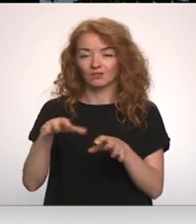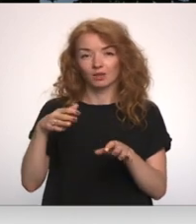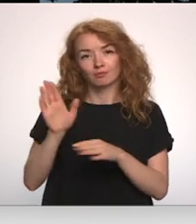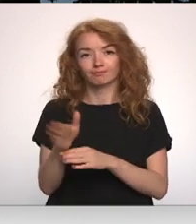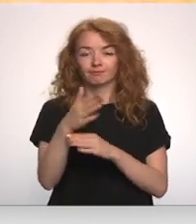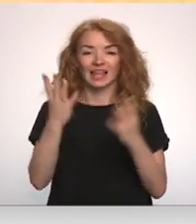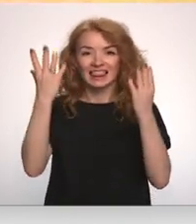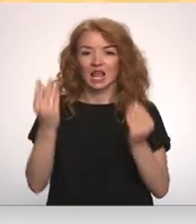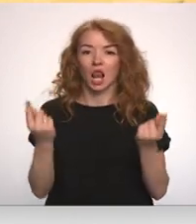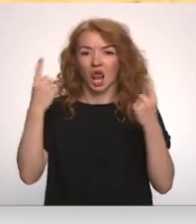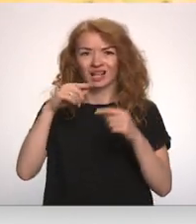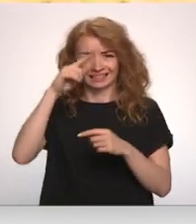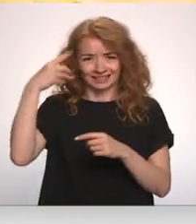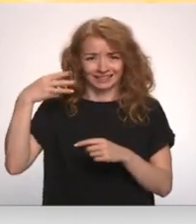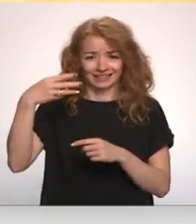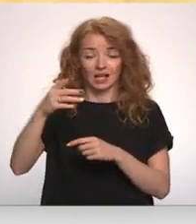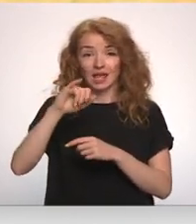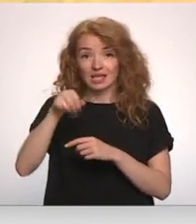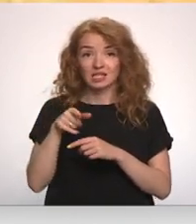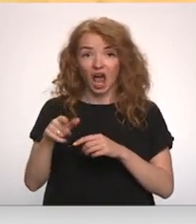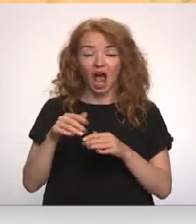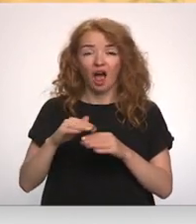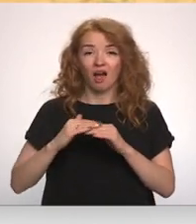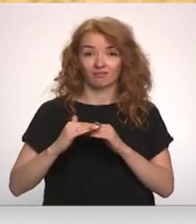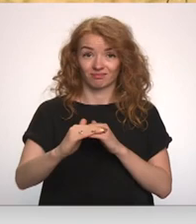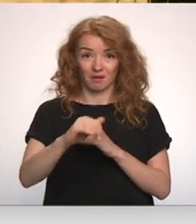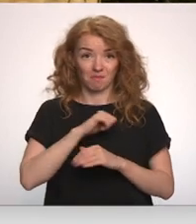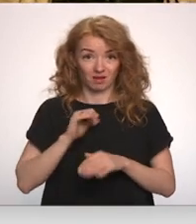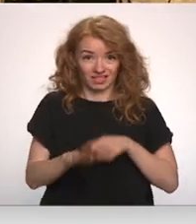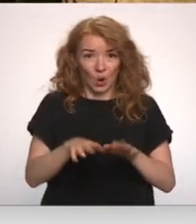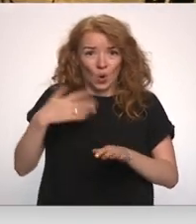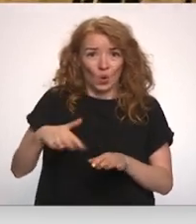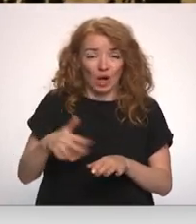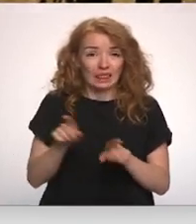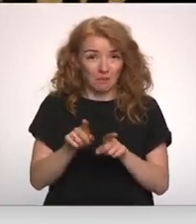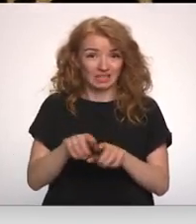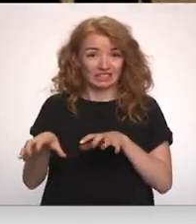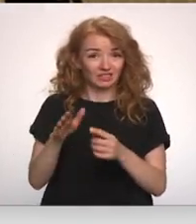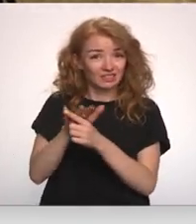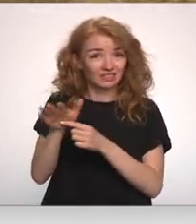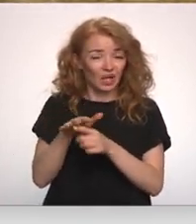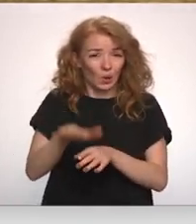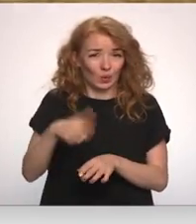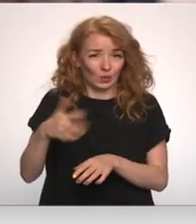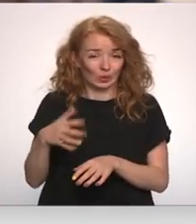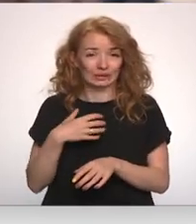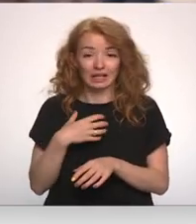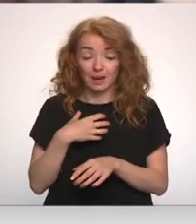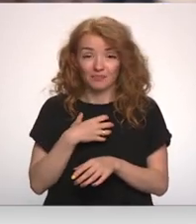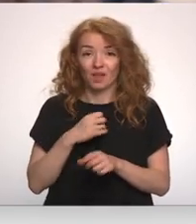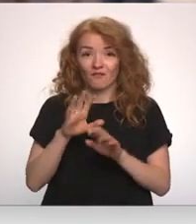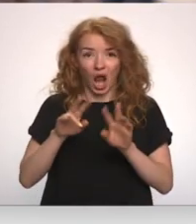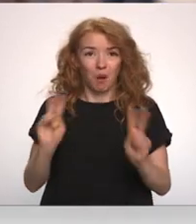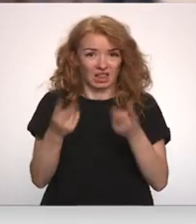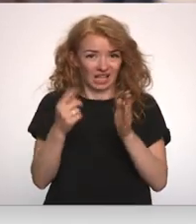dienas karstākajā brīdī. Ja sakarsušais asfalts dedzina cilvēka pēdu, tad dedzinās arī dzīvnieka ķepu. Nu, apdedzināt kā jebkuru